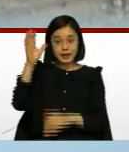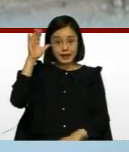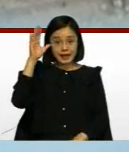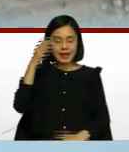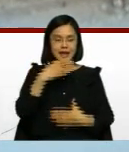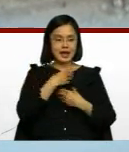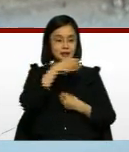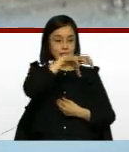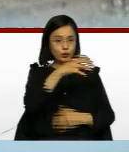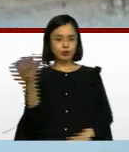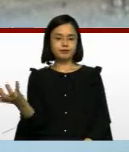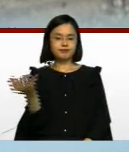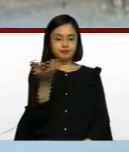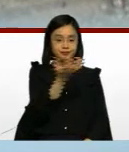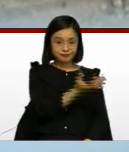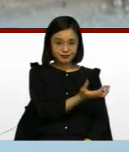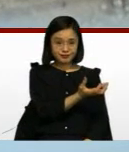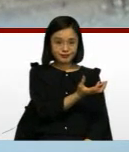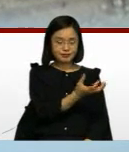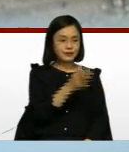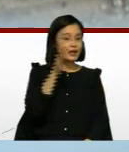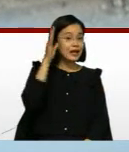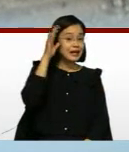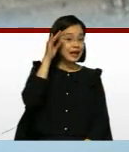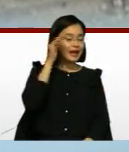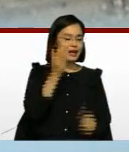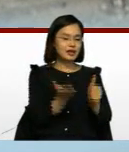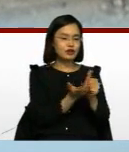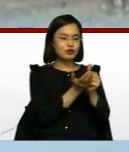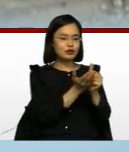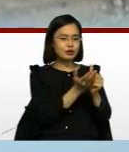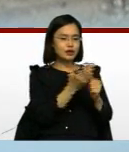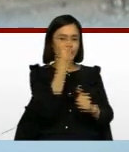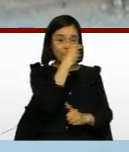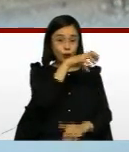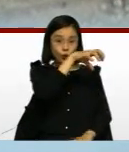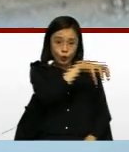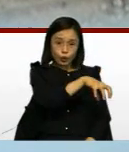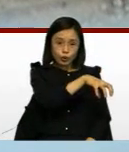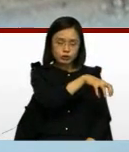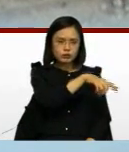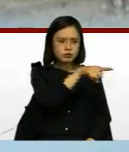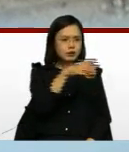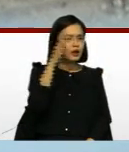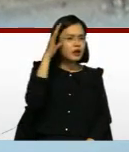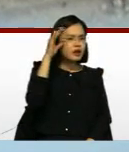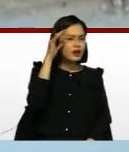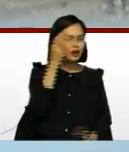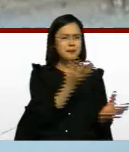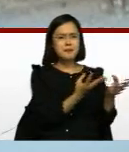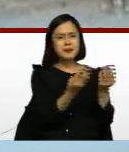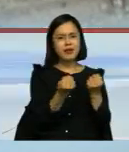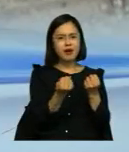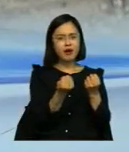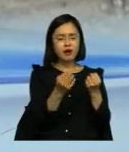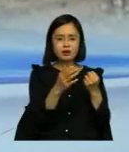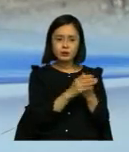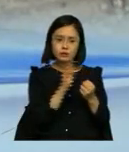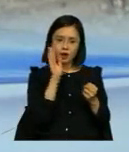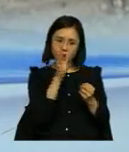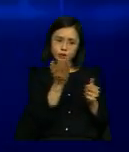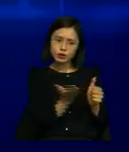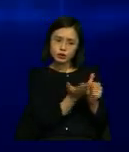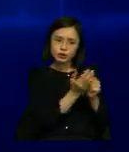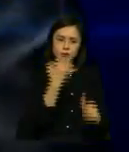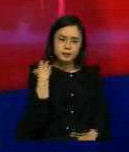있는 하남동물병원으로부터 현재 분양 상황과 남은 구조견들의 앞으로의 운명에 대해 알아봤습니다. 오용석 기자입니다.